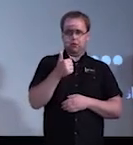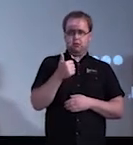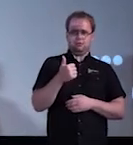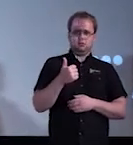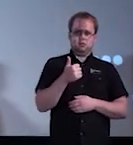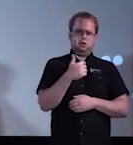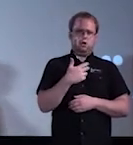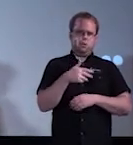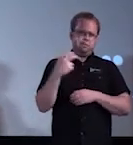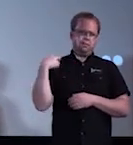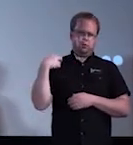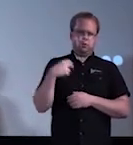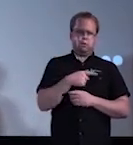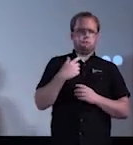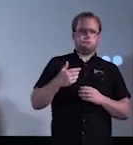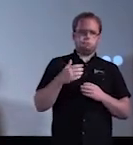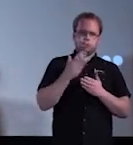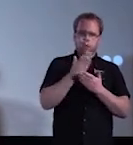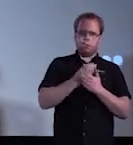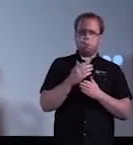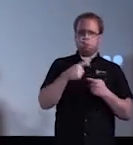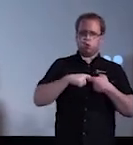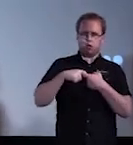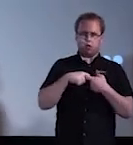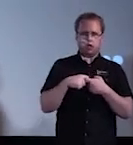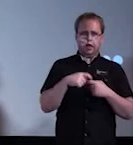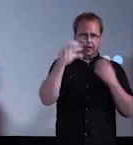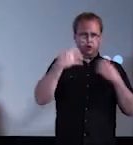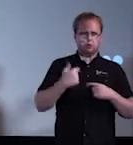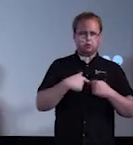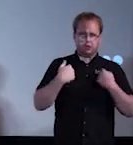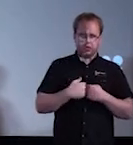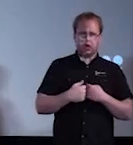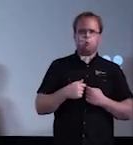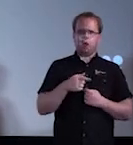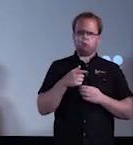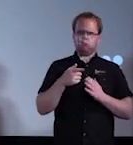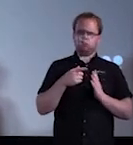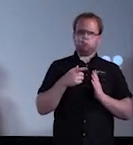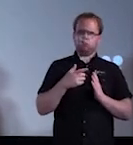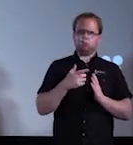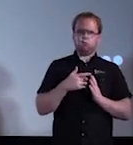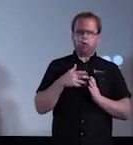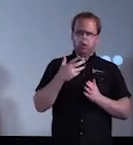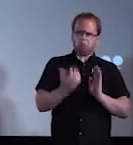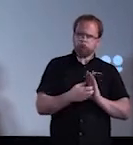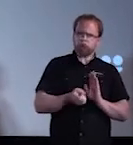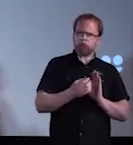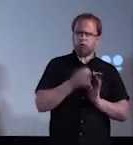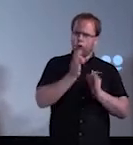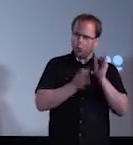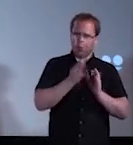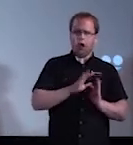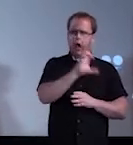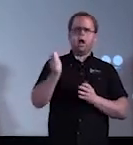som speglar kalla kriget på 70-talet. Och han höll en beskrivning som gav honom stående ovationer. Det